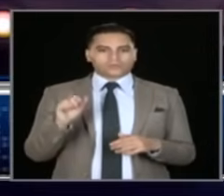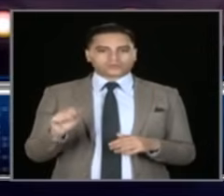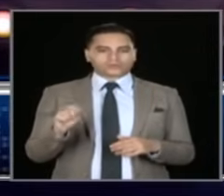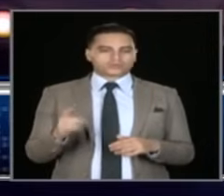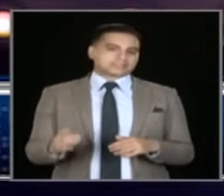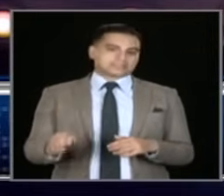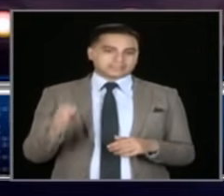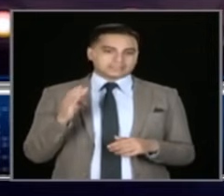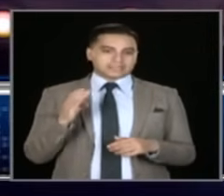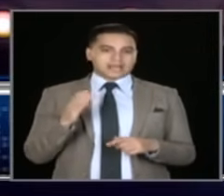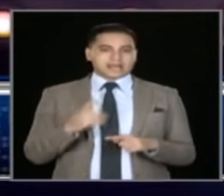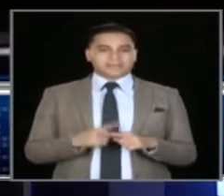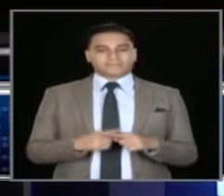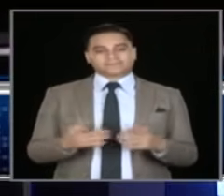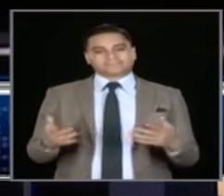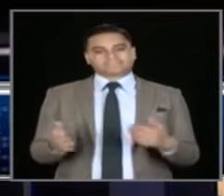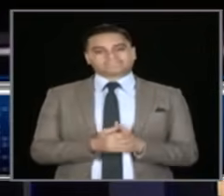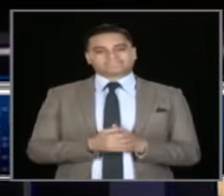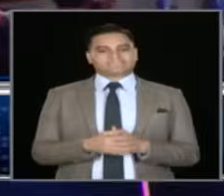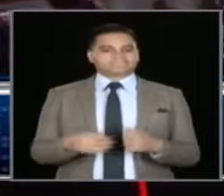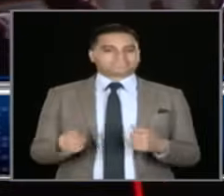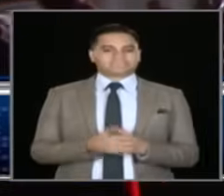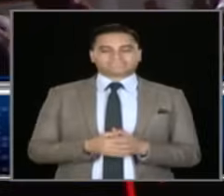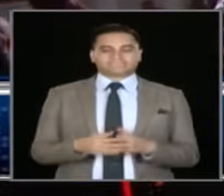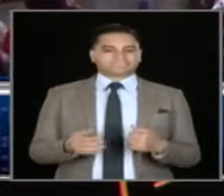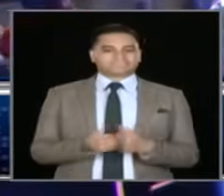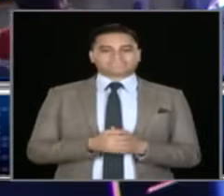قبرص إجابة خاطئة.